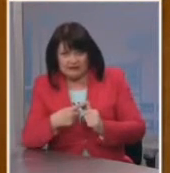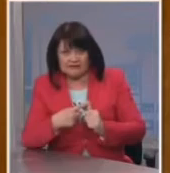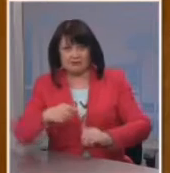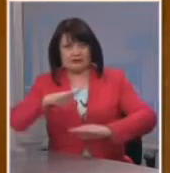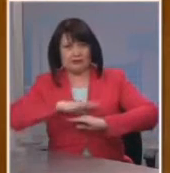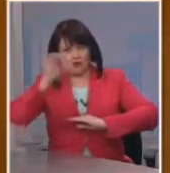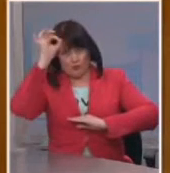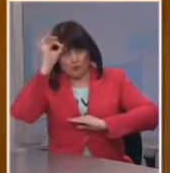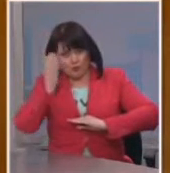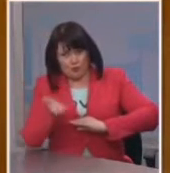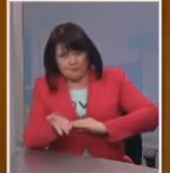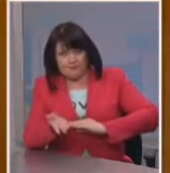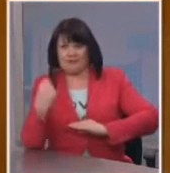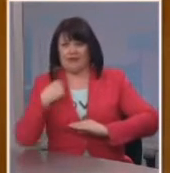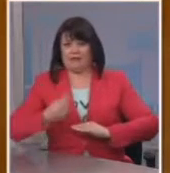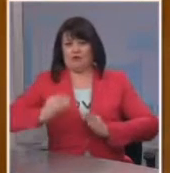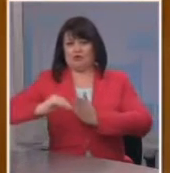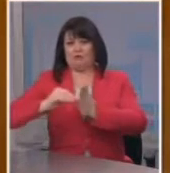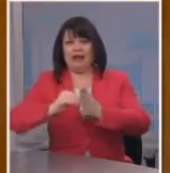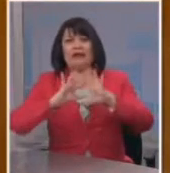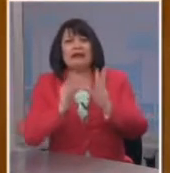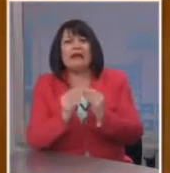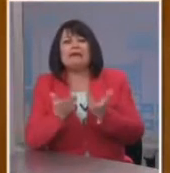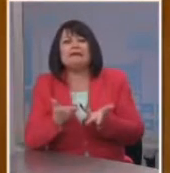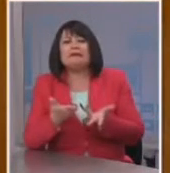εστόλων, των δημοσίων υπαλλήλων γενικώς?